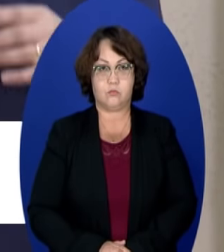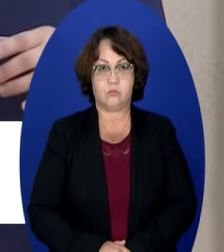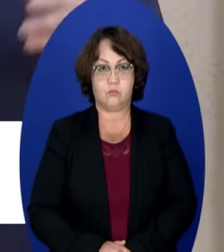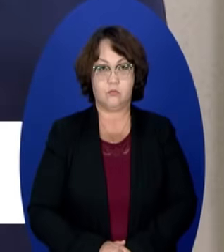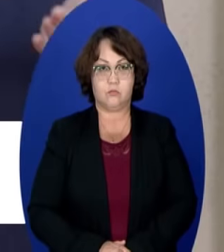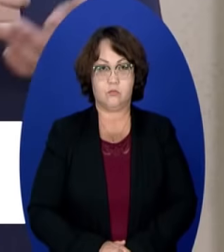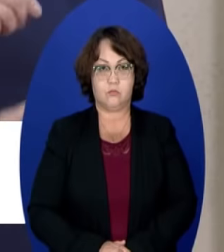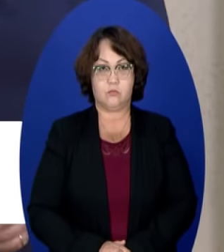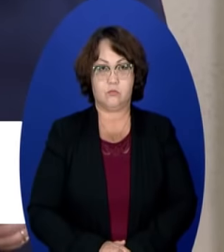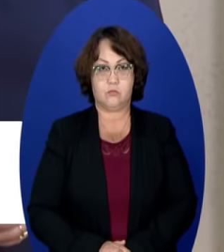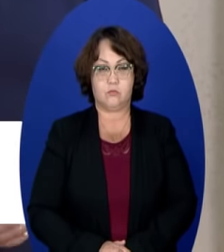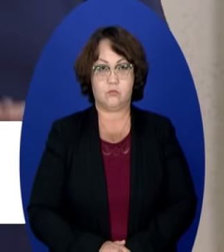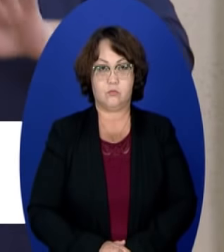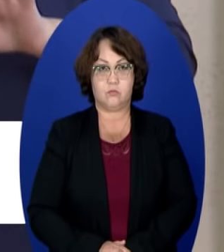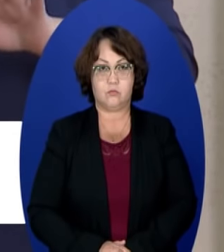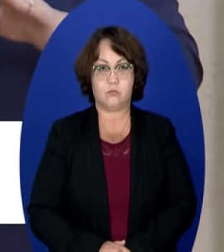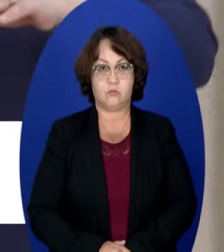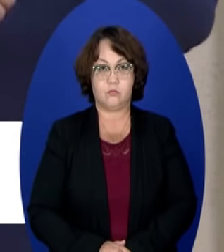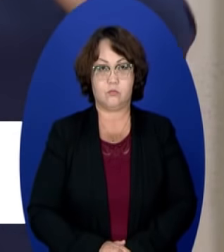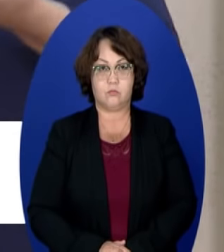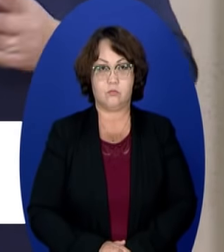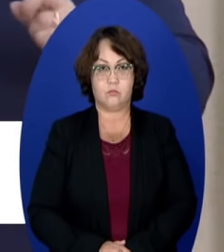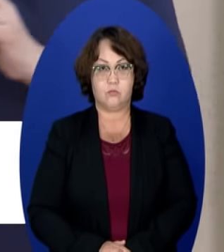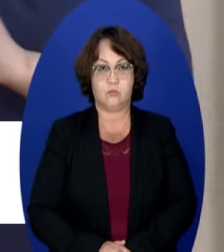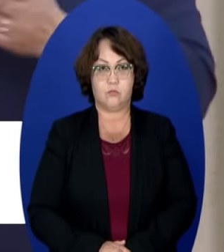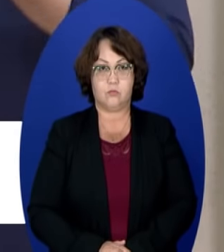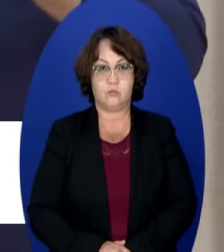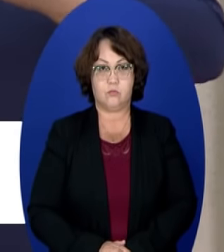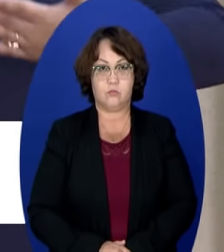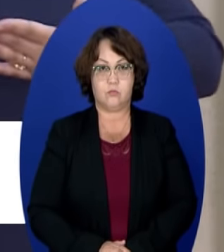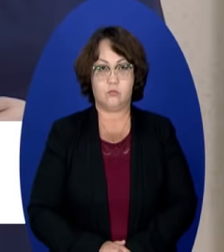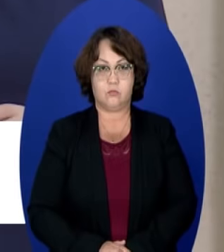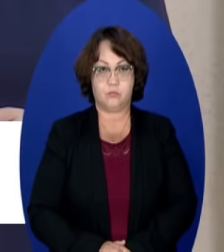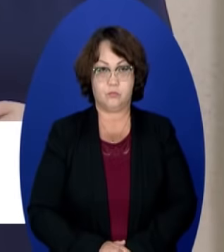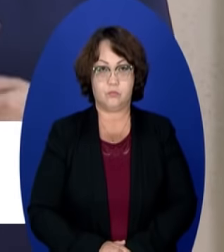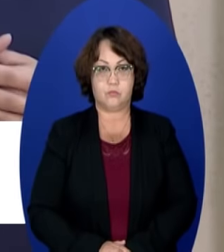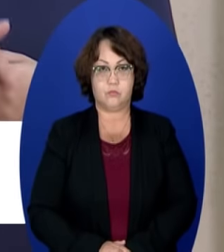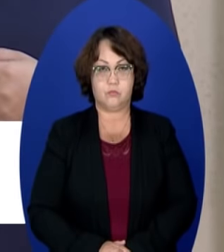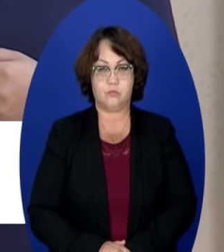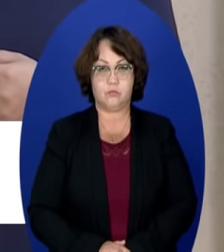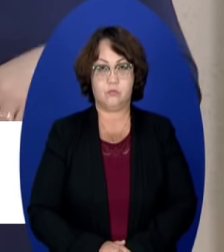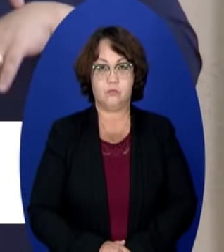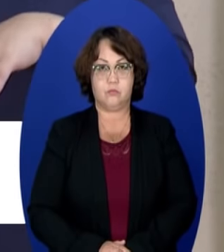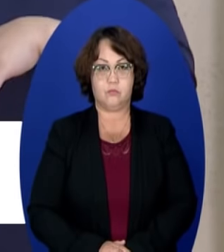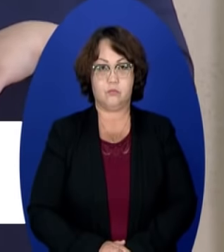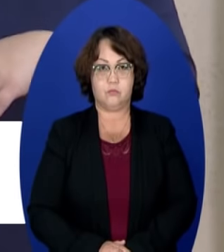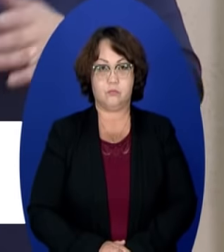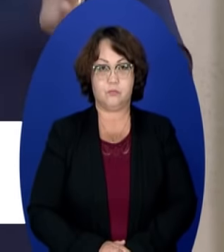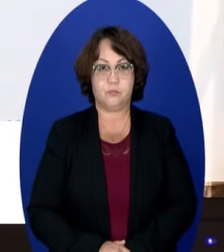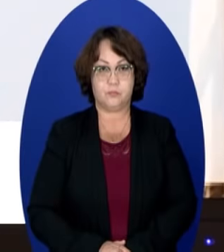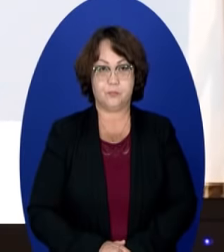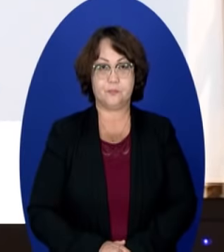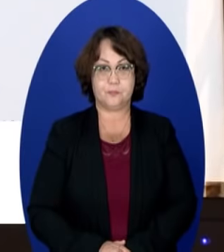онцгийн шаардлагагүй, гараа сайн угааж ариутгах, тэгээ орчноо эрүүл цэвэрхэн байлгахын төлөө энэ одоо үеийн хамгийн чухал